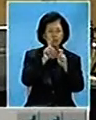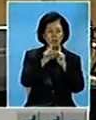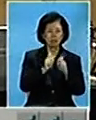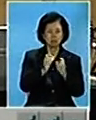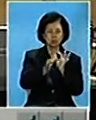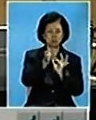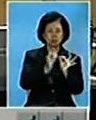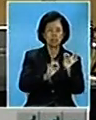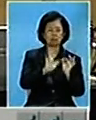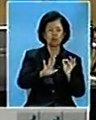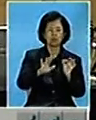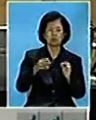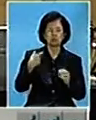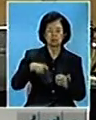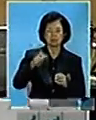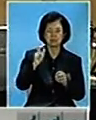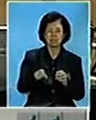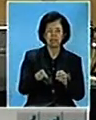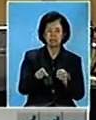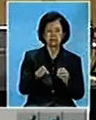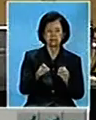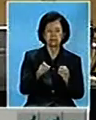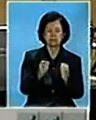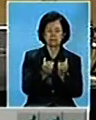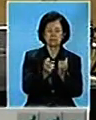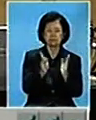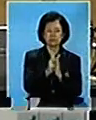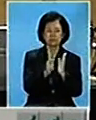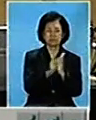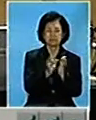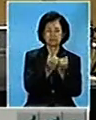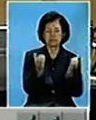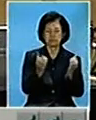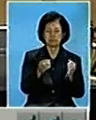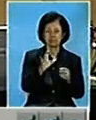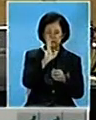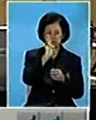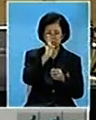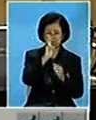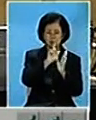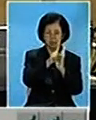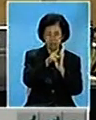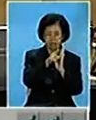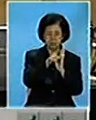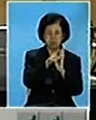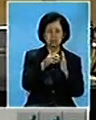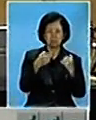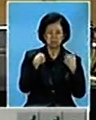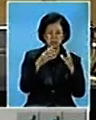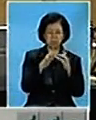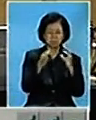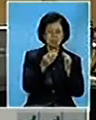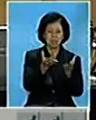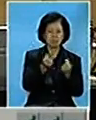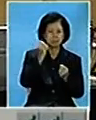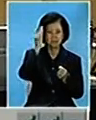แทนของศาลรัฐธรรมนูญท่านละ7นาทีนะครับแล้วก็คือเรายังมีเรื่องรับทราบอีกหล